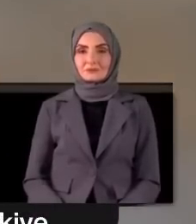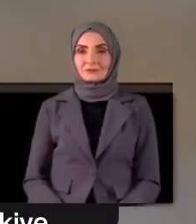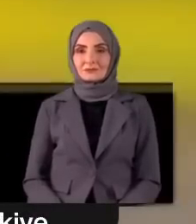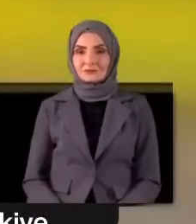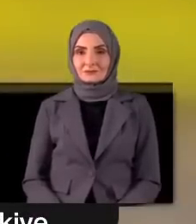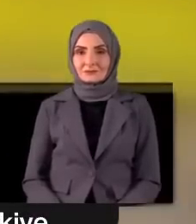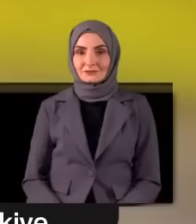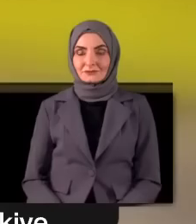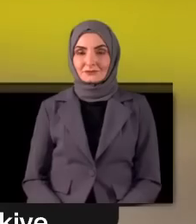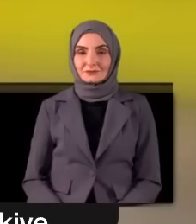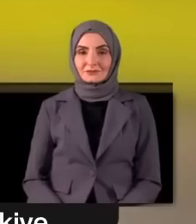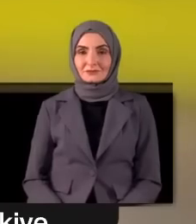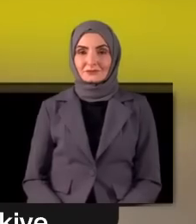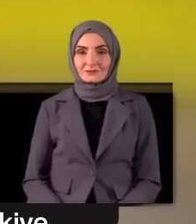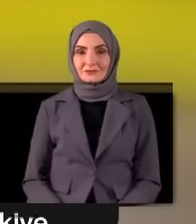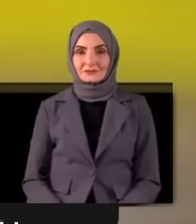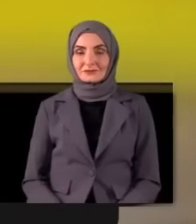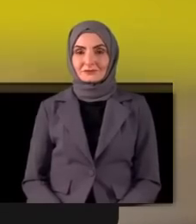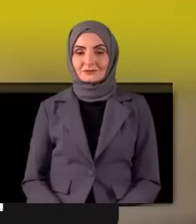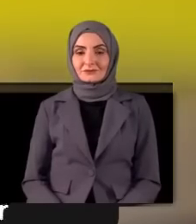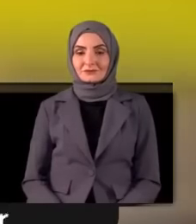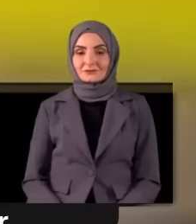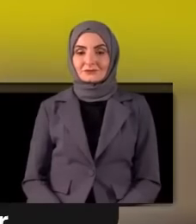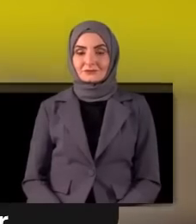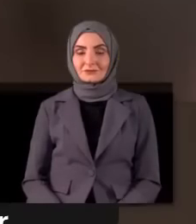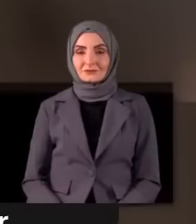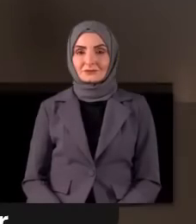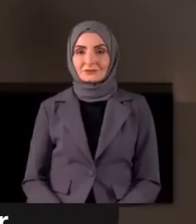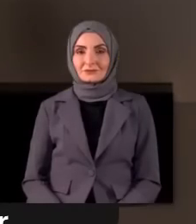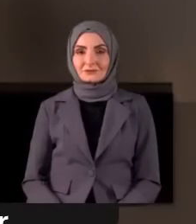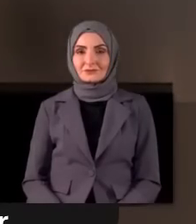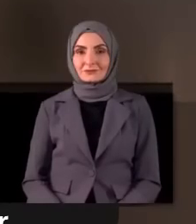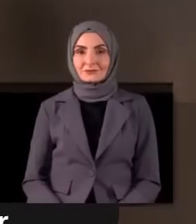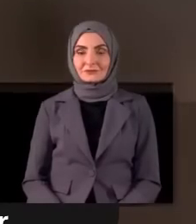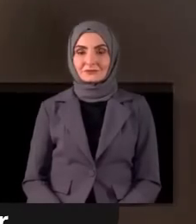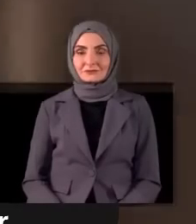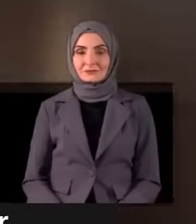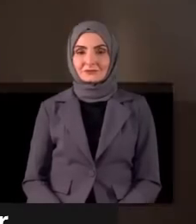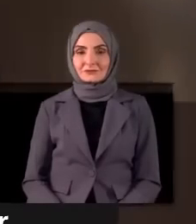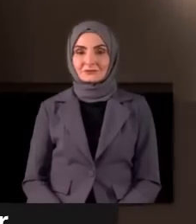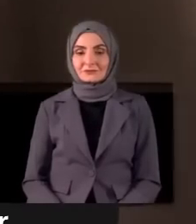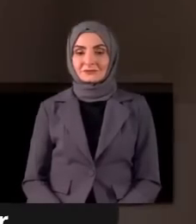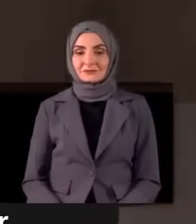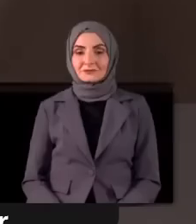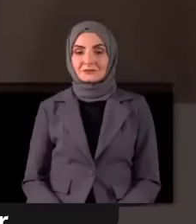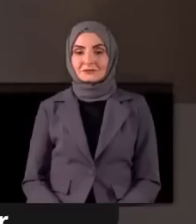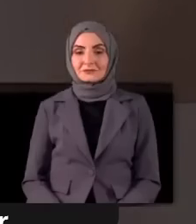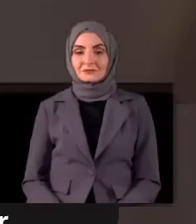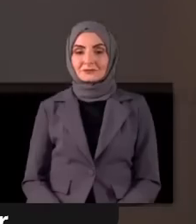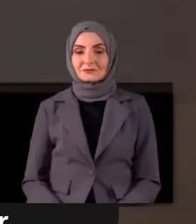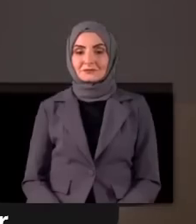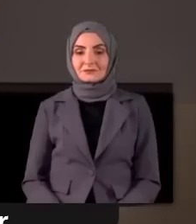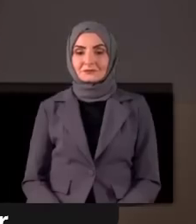çeyrek altın. Başkan. Altı tanesi de emniyet güçlerine teslim edildi. Başkanım, bir rica etsem. 3 günlük yoğun çalışmamızın ardından Sedat